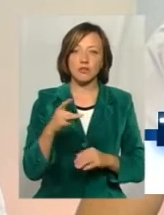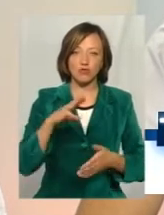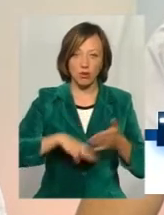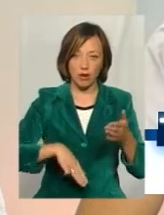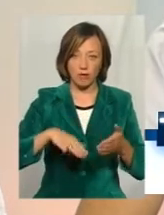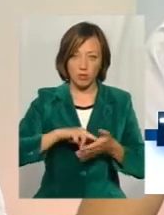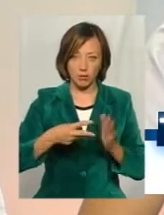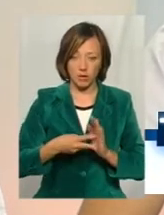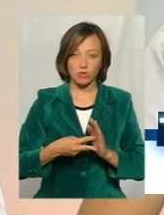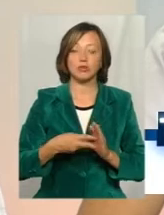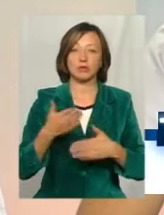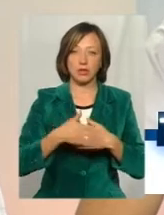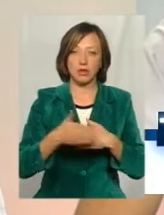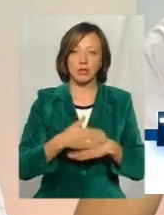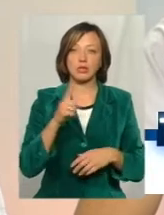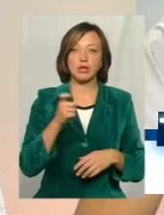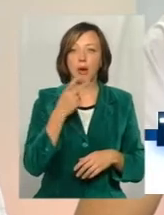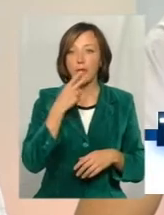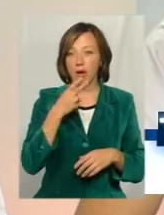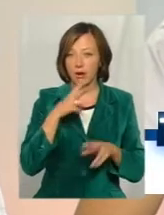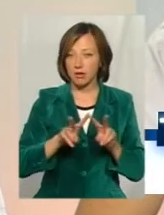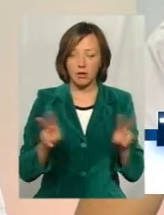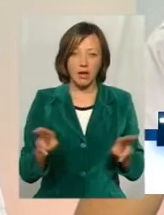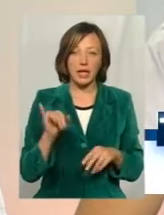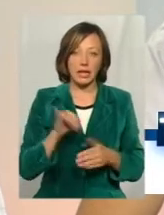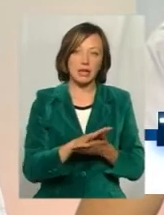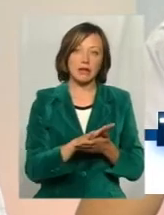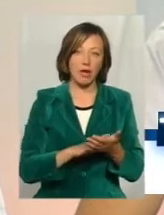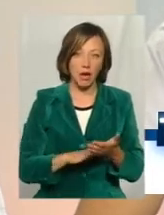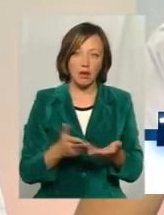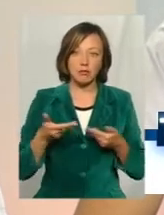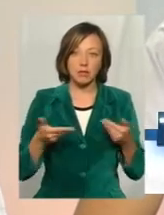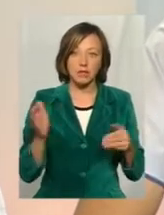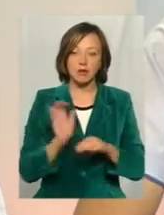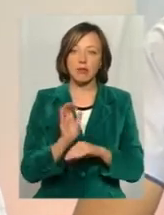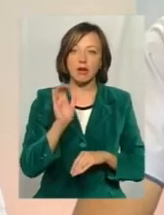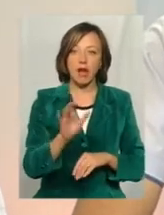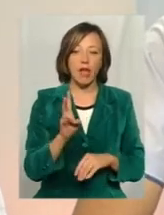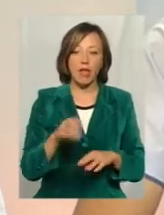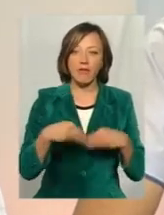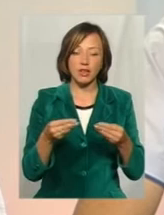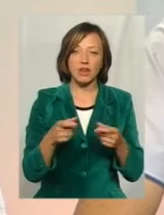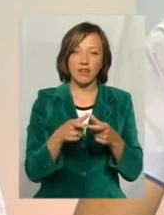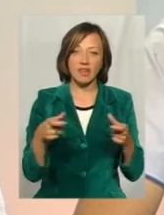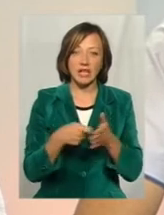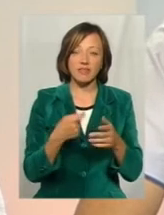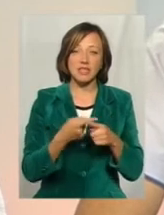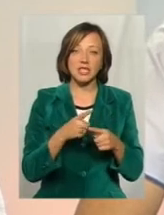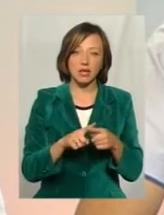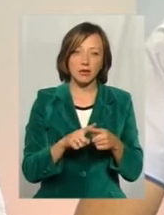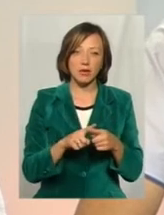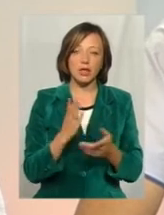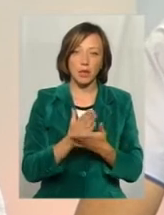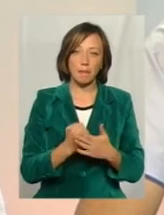передбачена штрафна санкція, точно так же запаління. І далі ми направляємо, а невидача квитків на сьогоднішній день – це